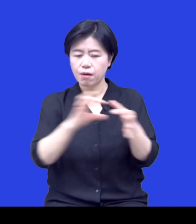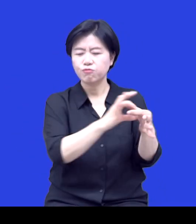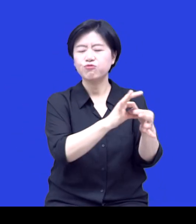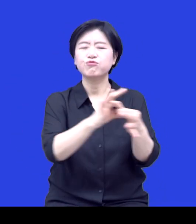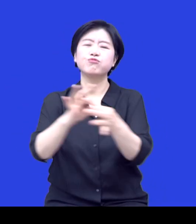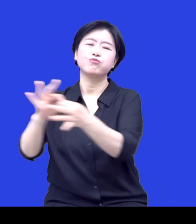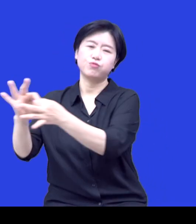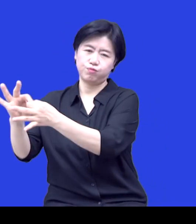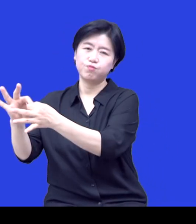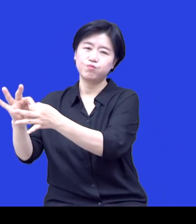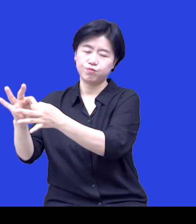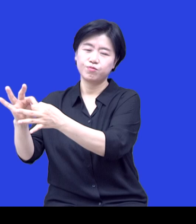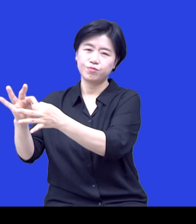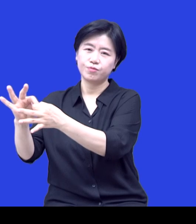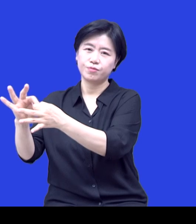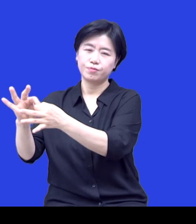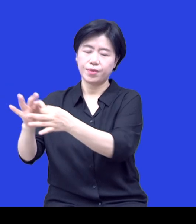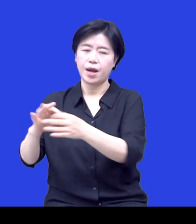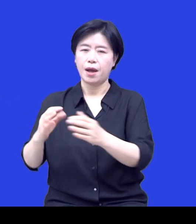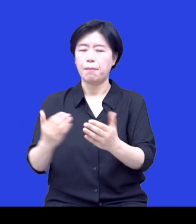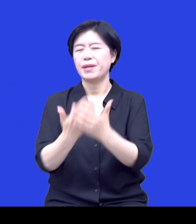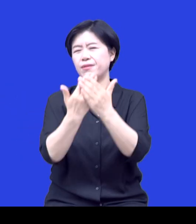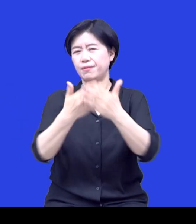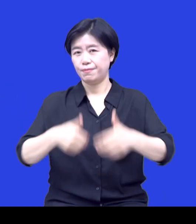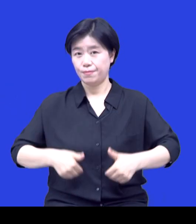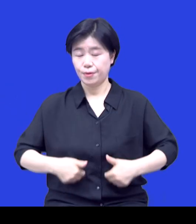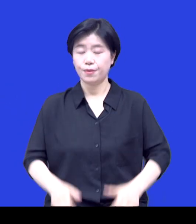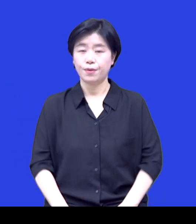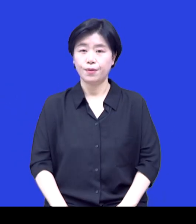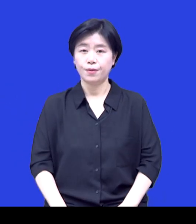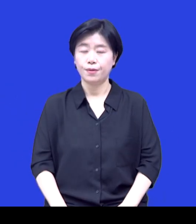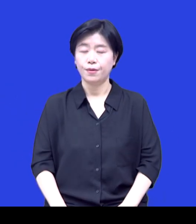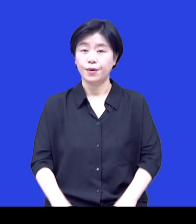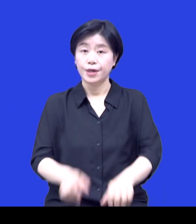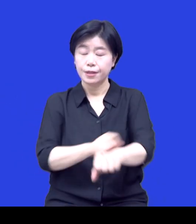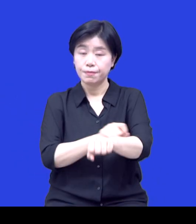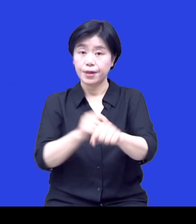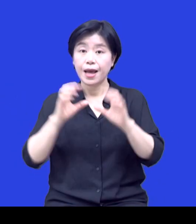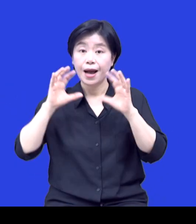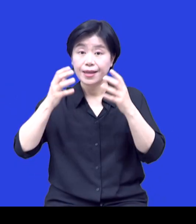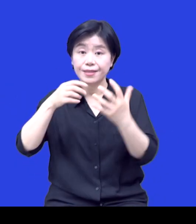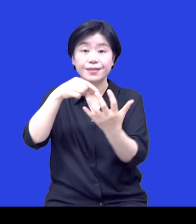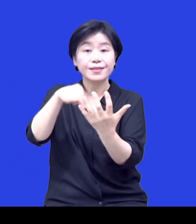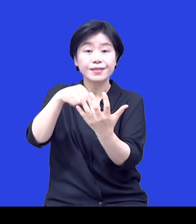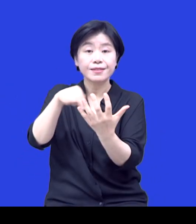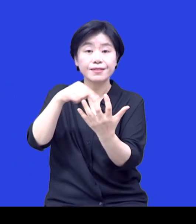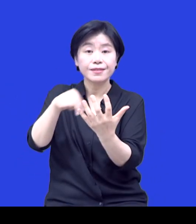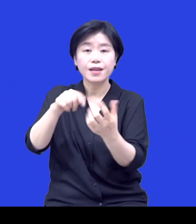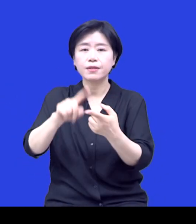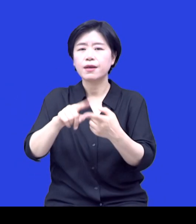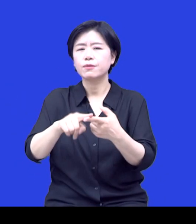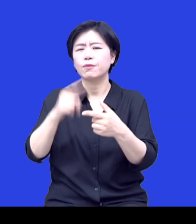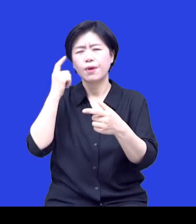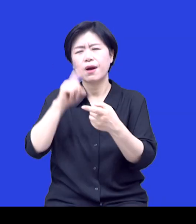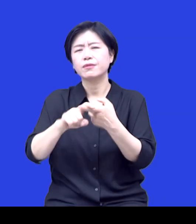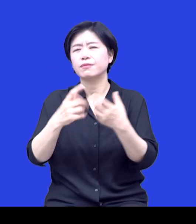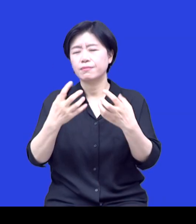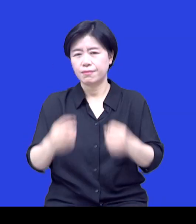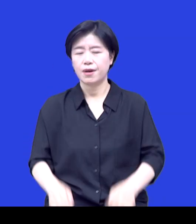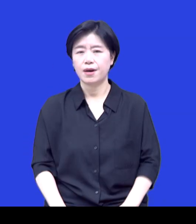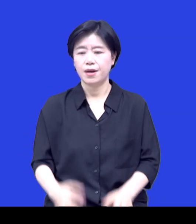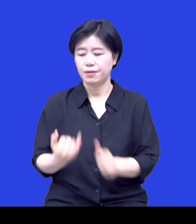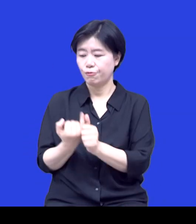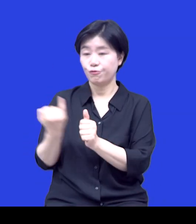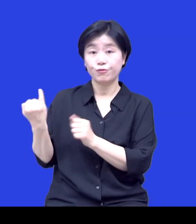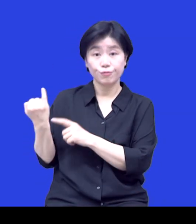교회와 가정과 직장이 같이 부흥을 하고 특히 무엇보다 저는 아이들 교육에 관심이 많았어요. 예. 우리 아내가 수십 년 동안 주일학교